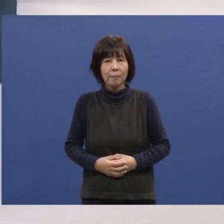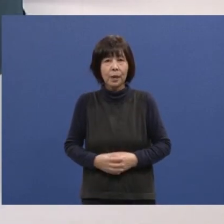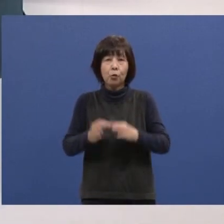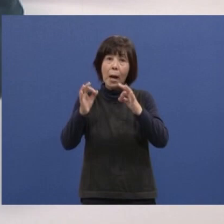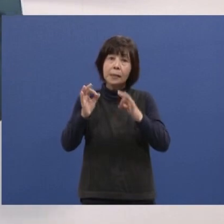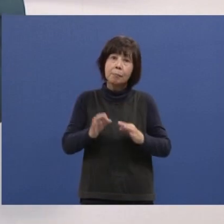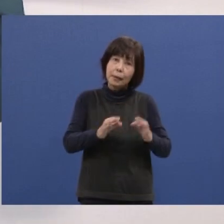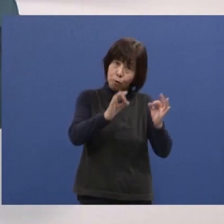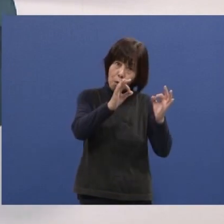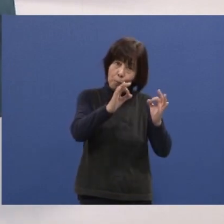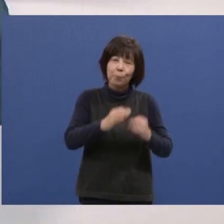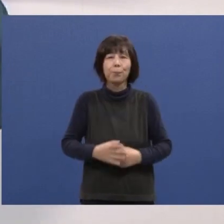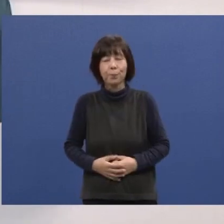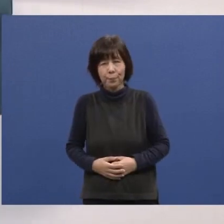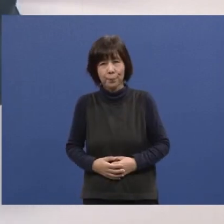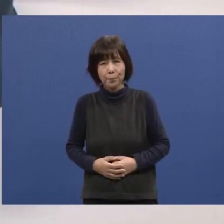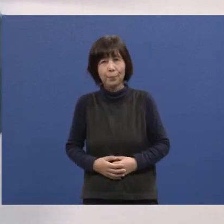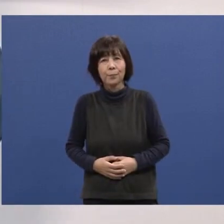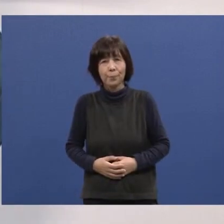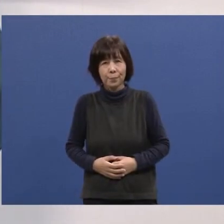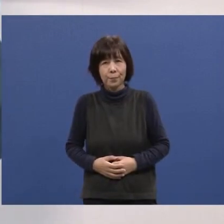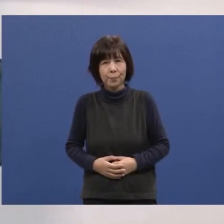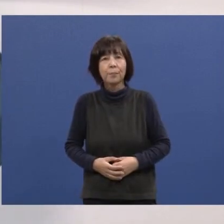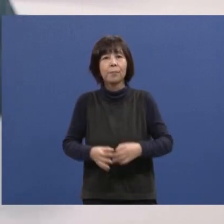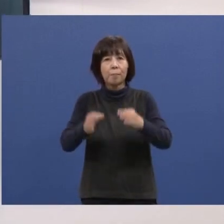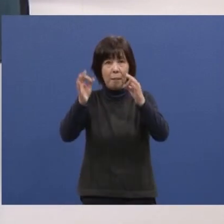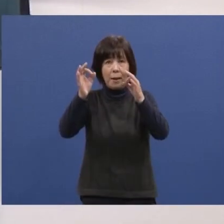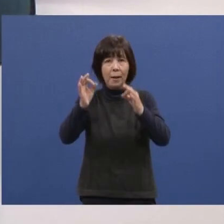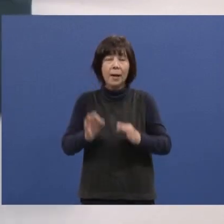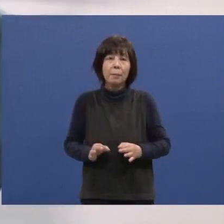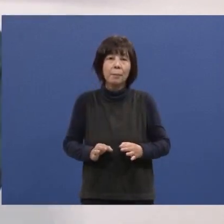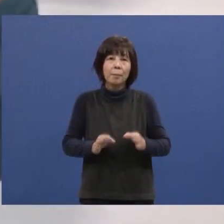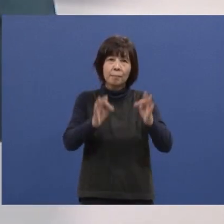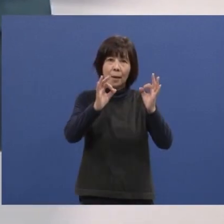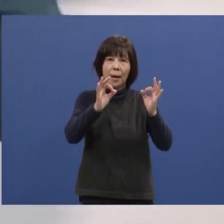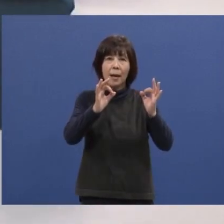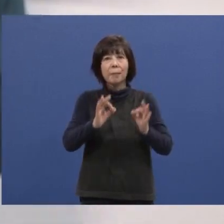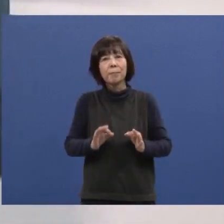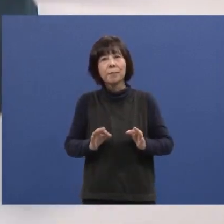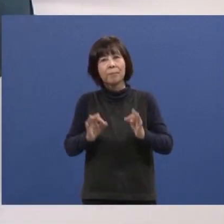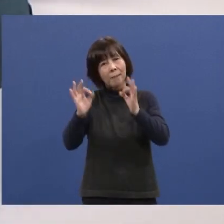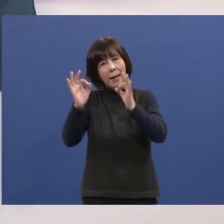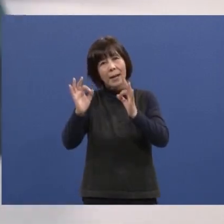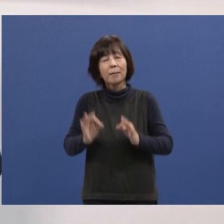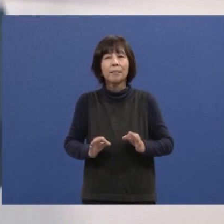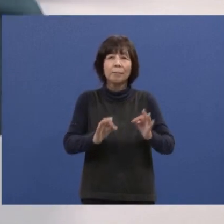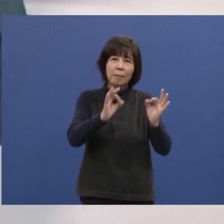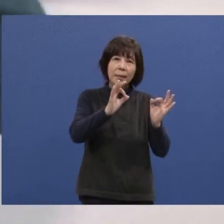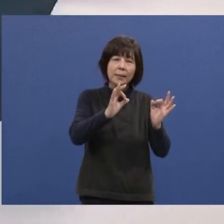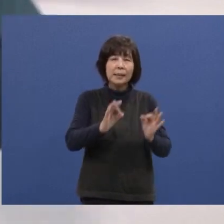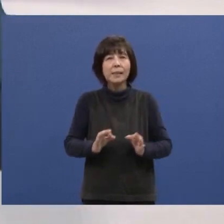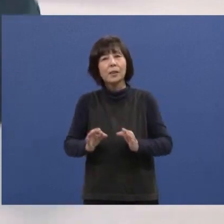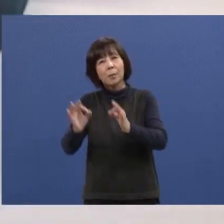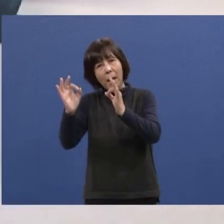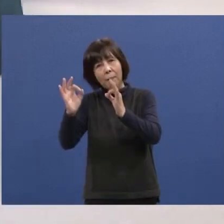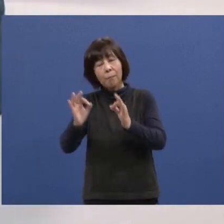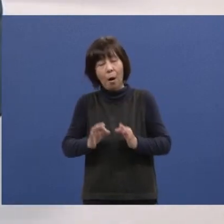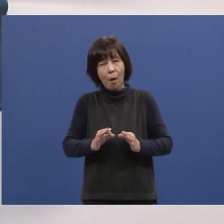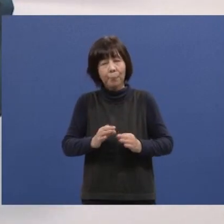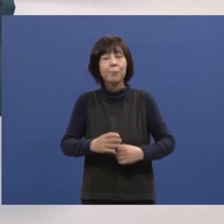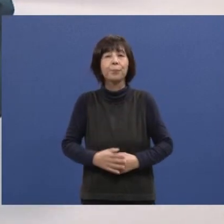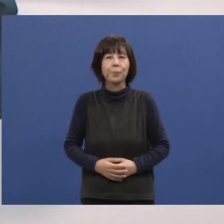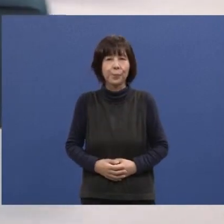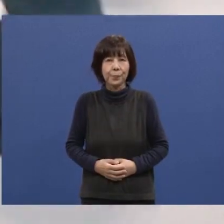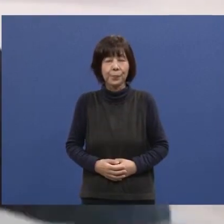て手を上下に揺らしてみましょう。まあまあまあ、マジックマン